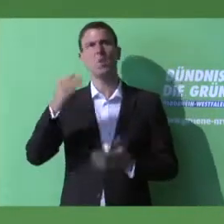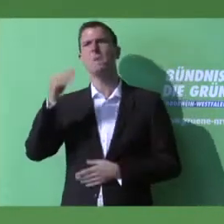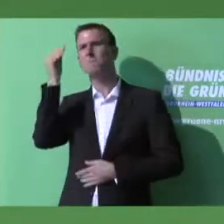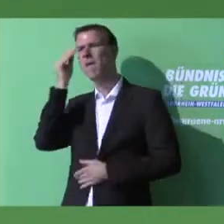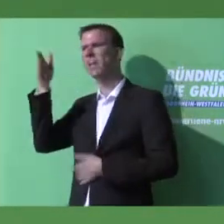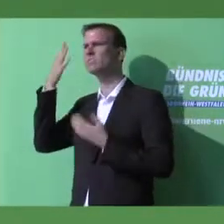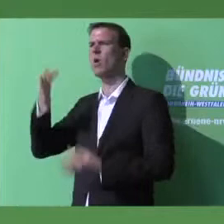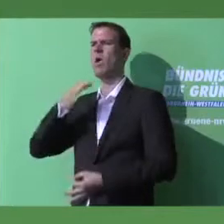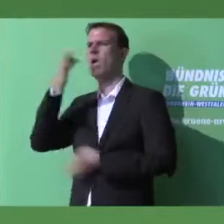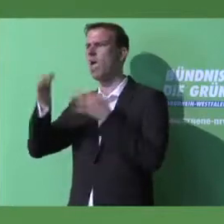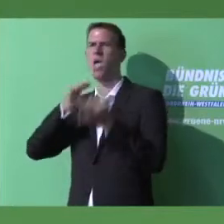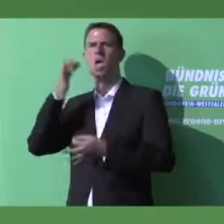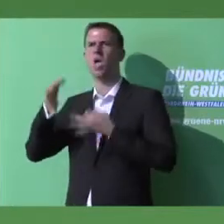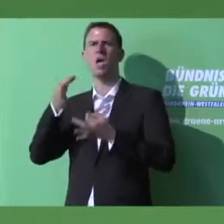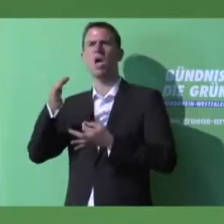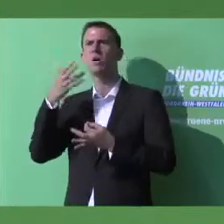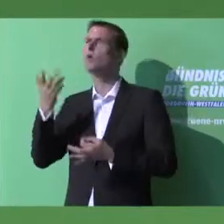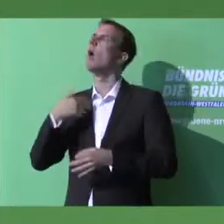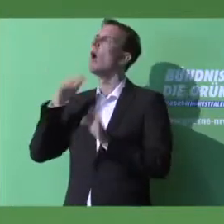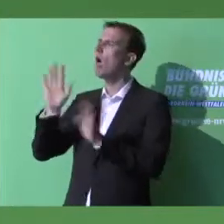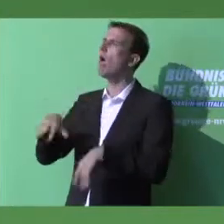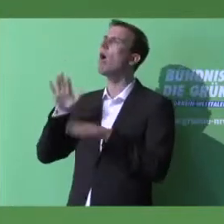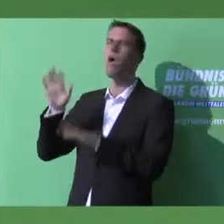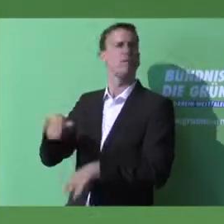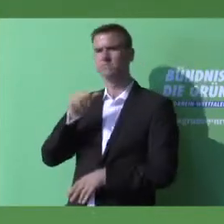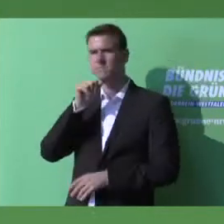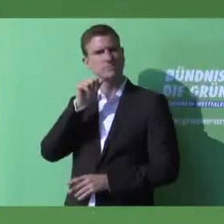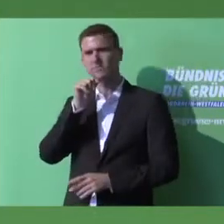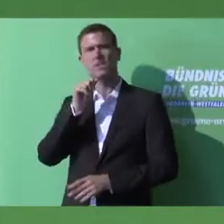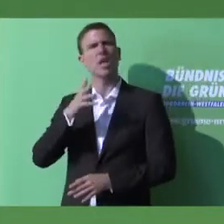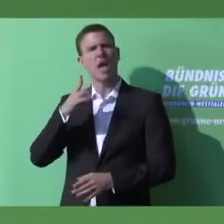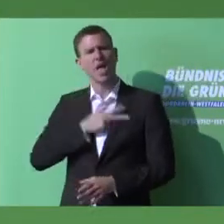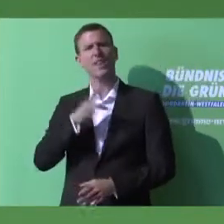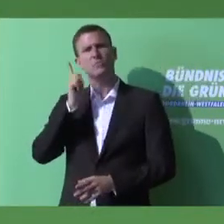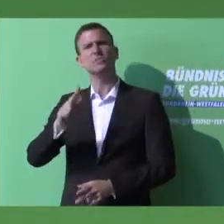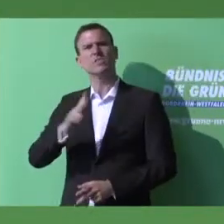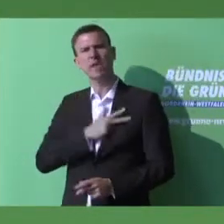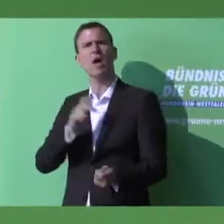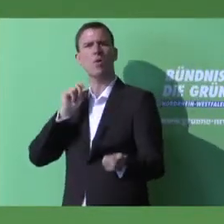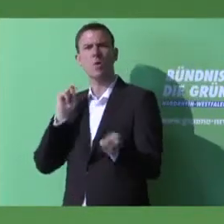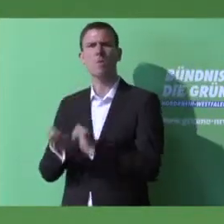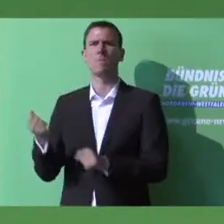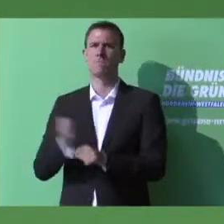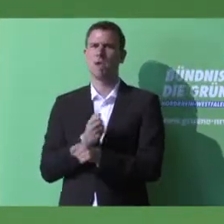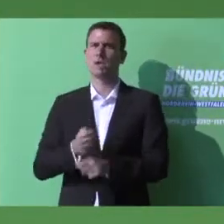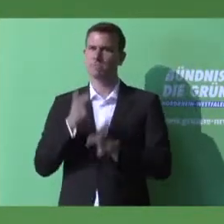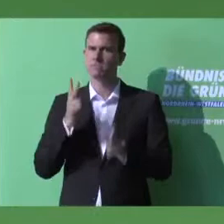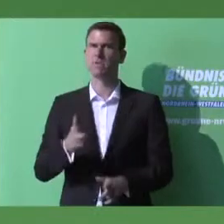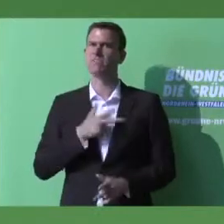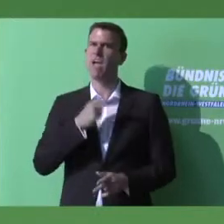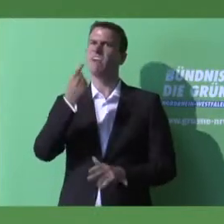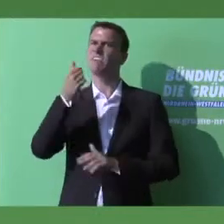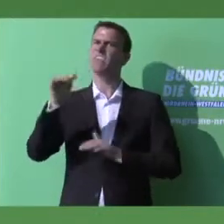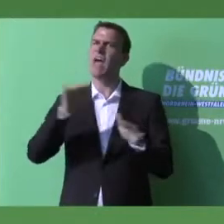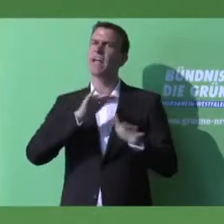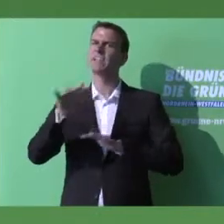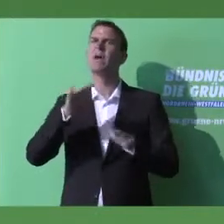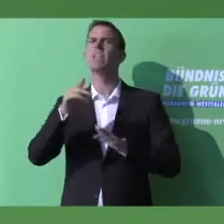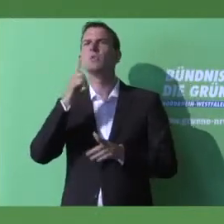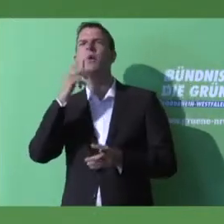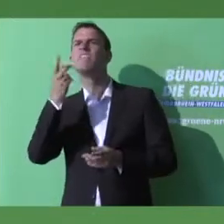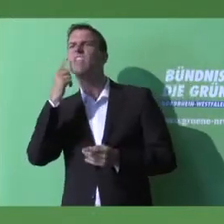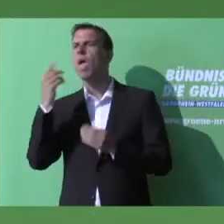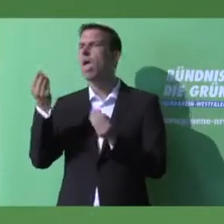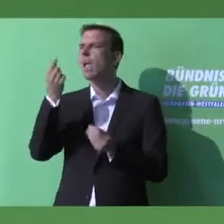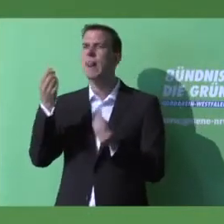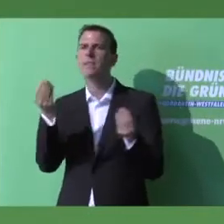Wortbruch nicht weiter toleriert wird, dass wir endlich dahin kommen, dass diejenigen, die an den Finanzmärkten spekulieren,